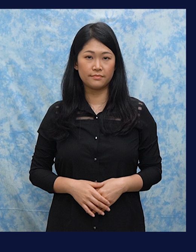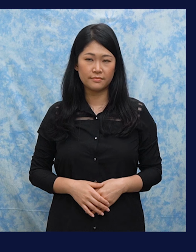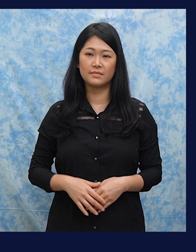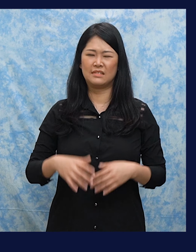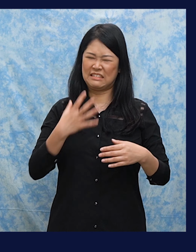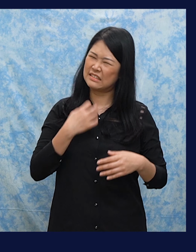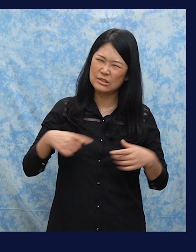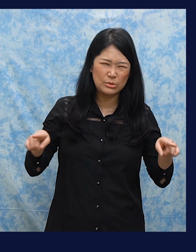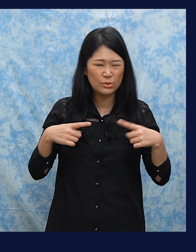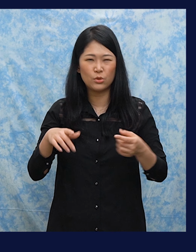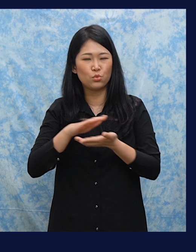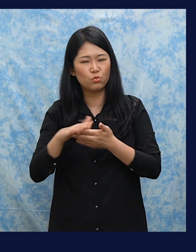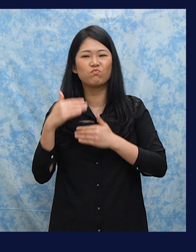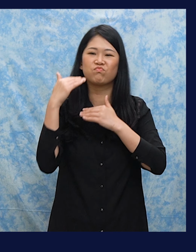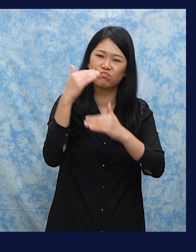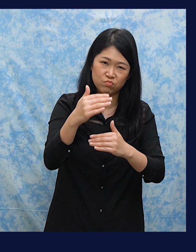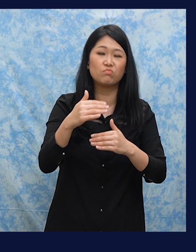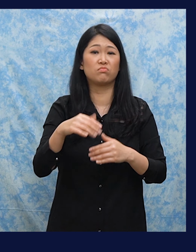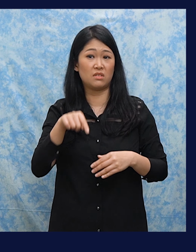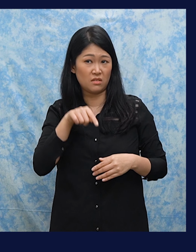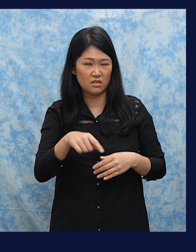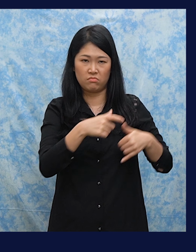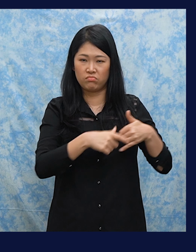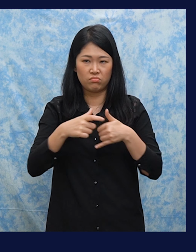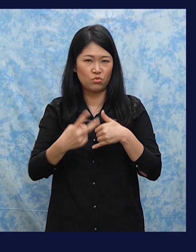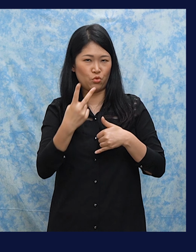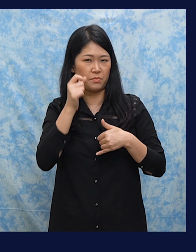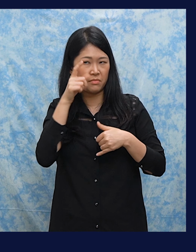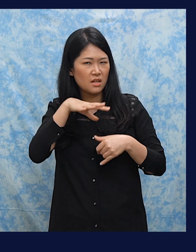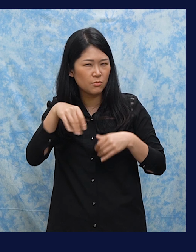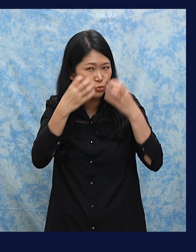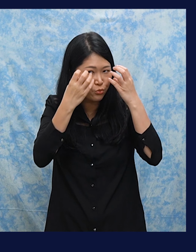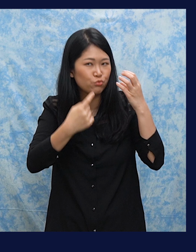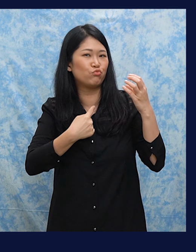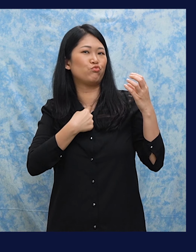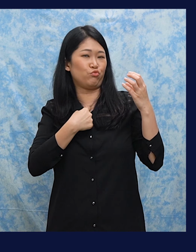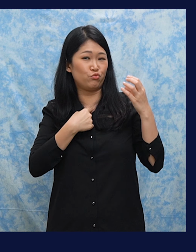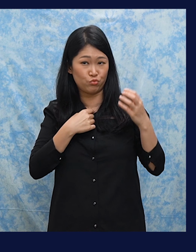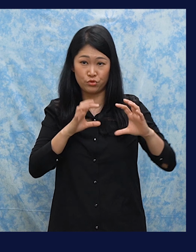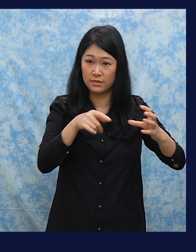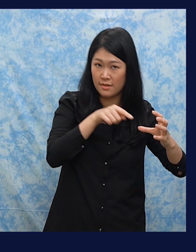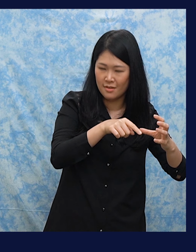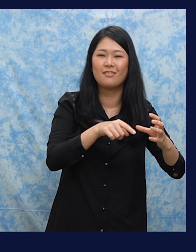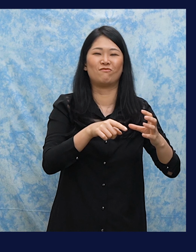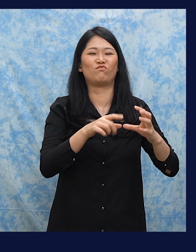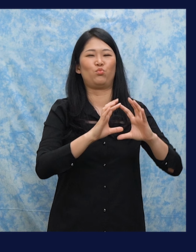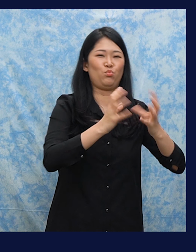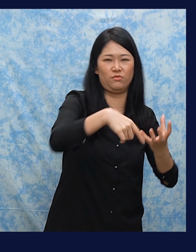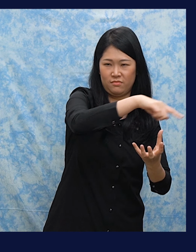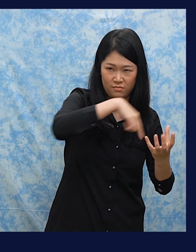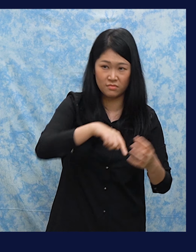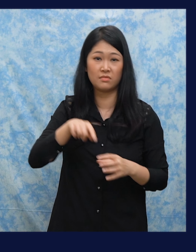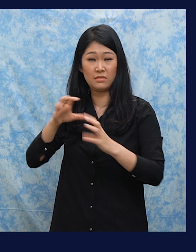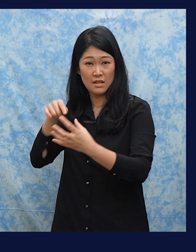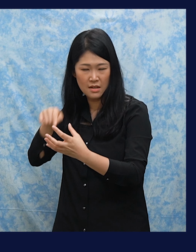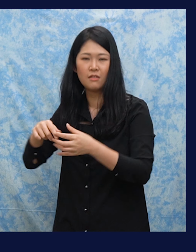在受难曲里面当要交代情节，其实有两个角色是特别值得我们去注意的，也可以说是一个群